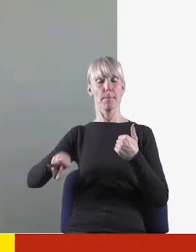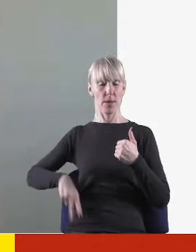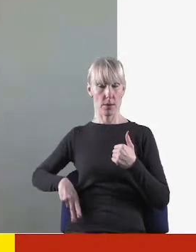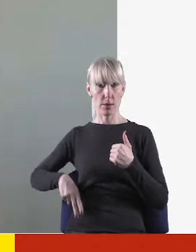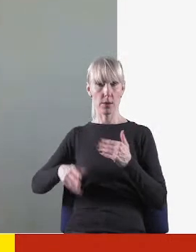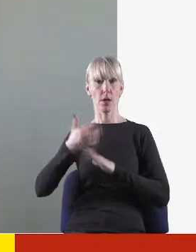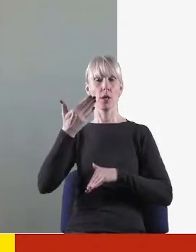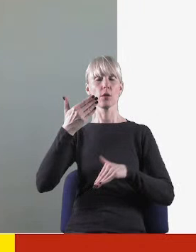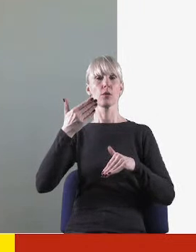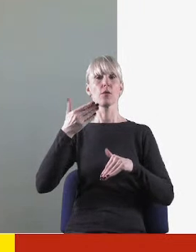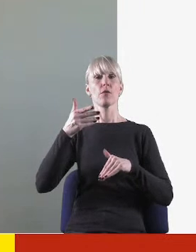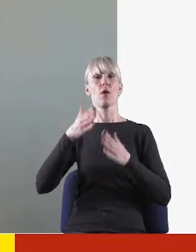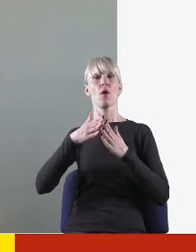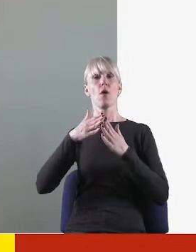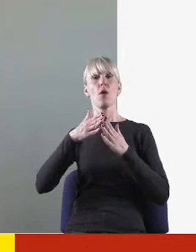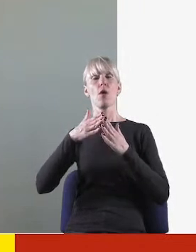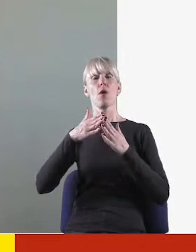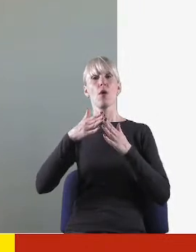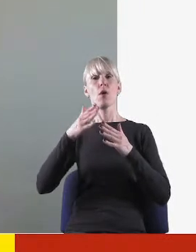ogłosiło konkursy